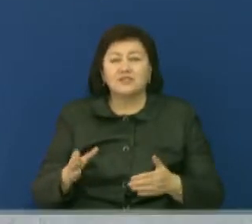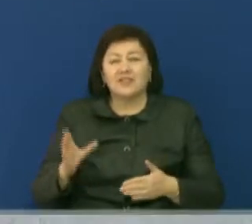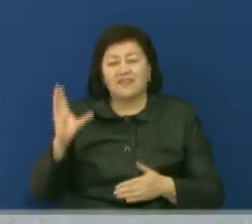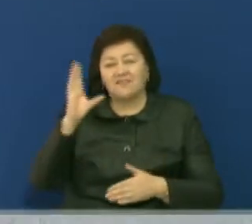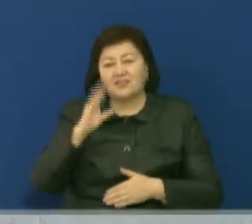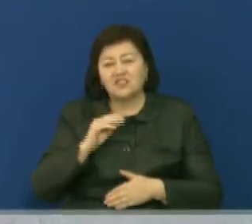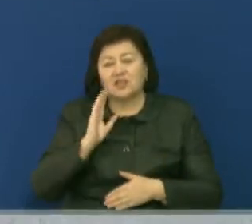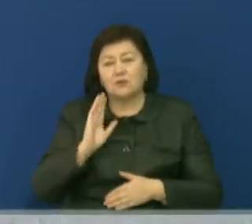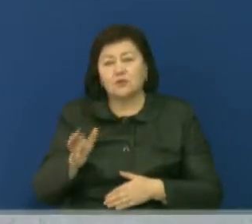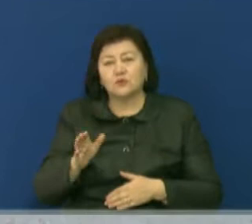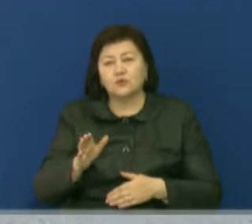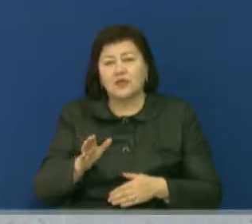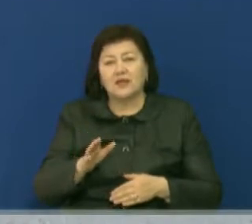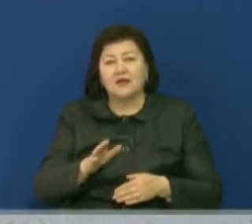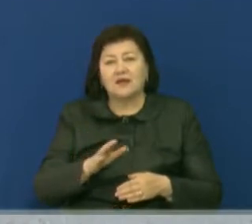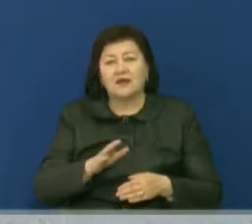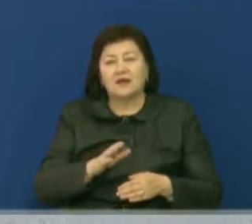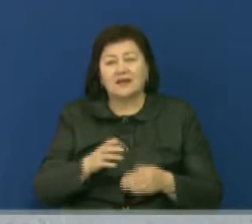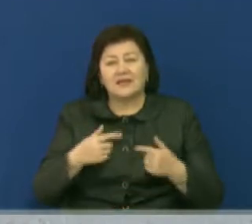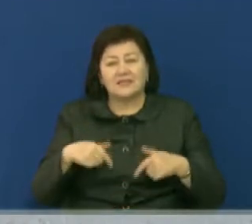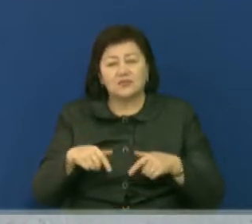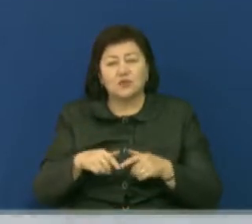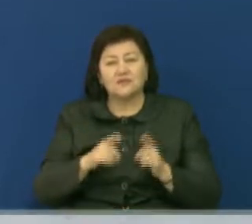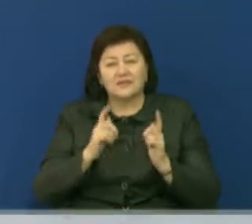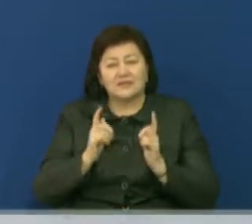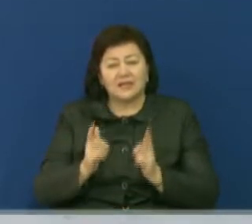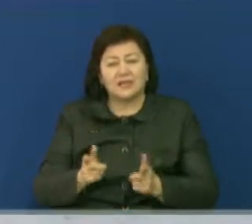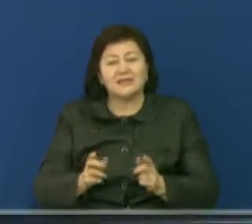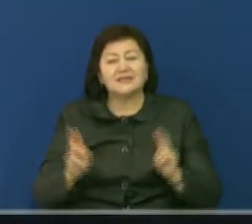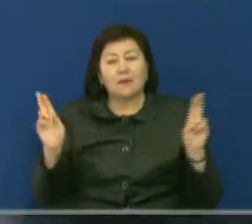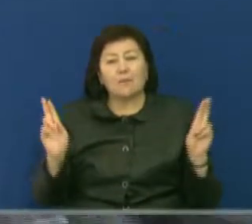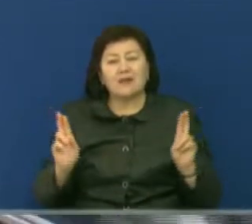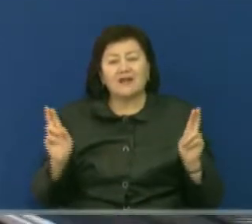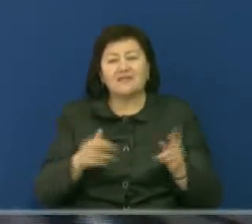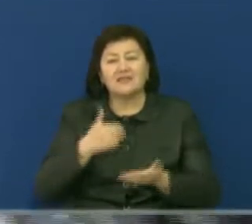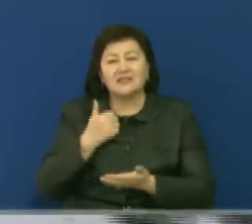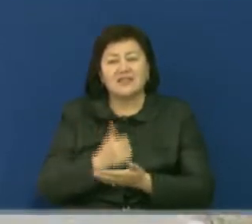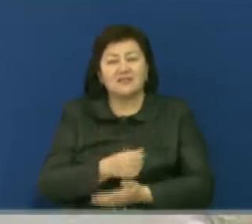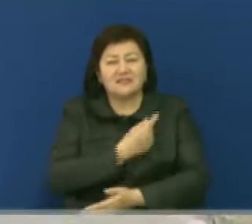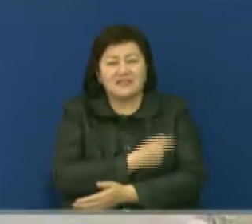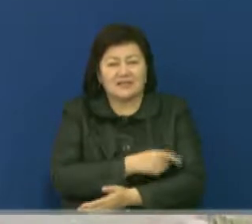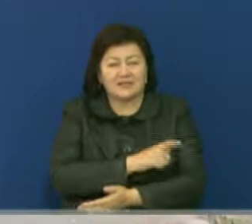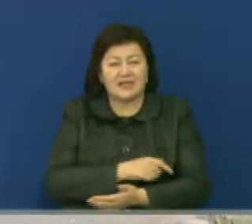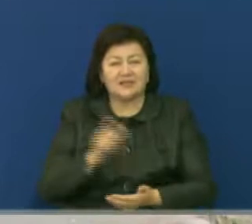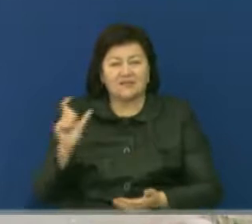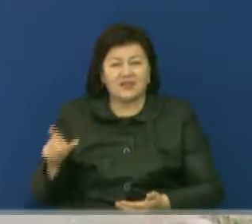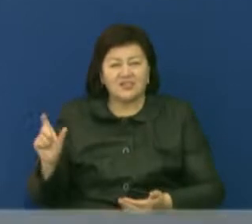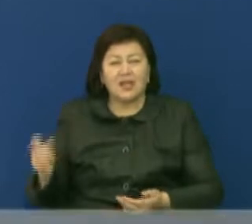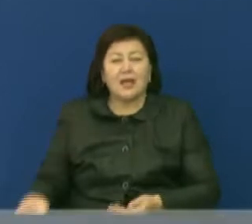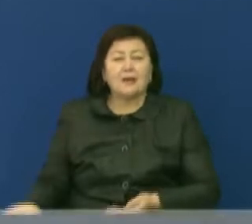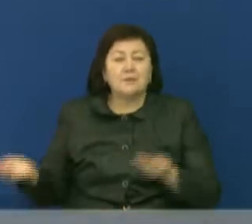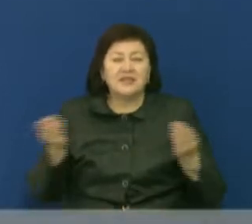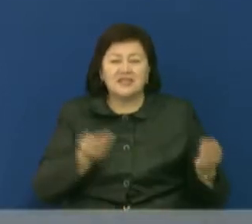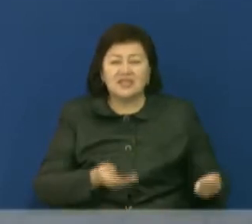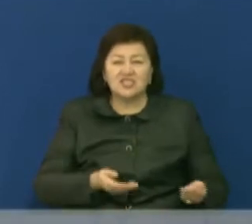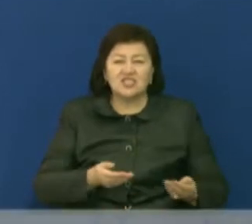соблюдением требований санитарной безопасности. В связи с этим запрещено приглашать праздничных аниматоров, различные ивент-агентства, частные